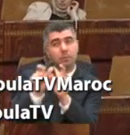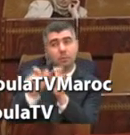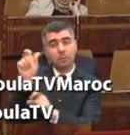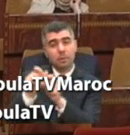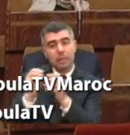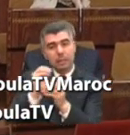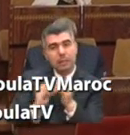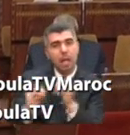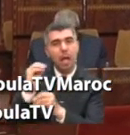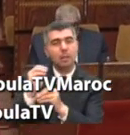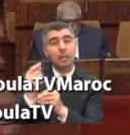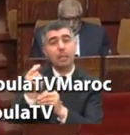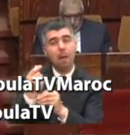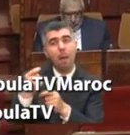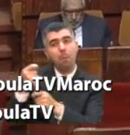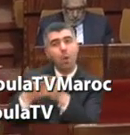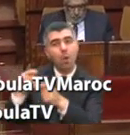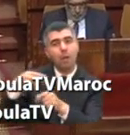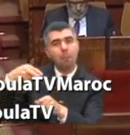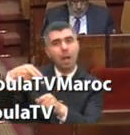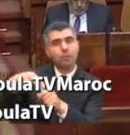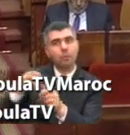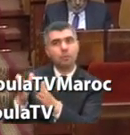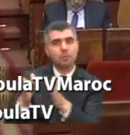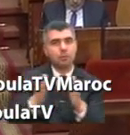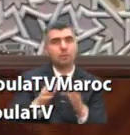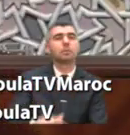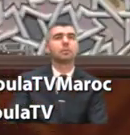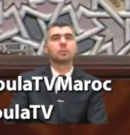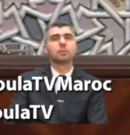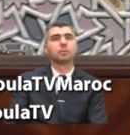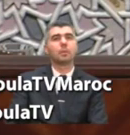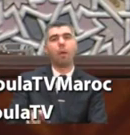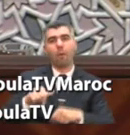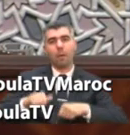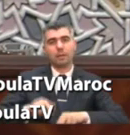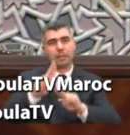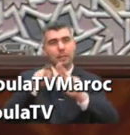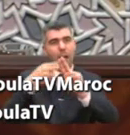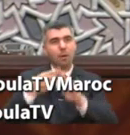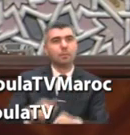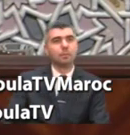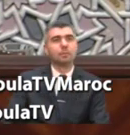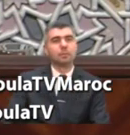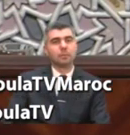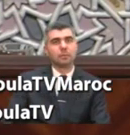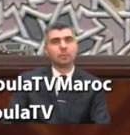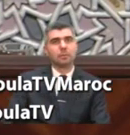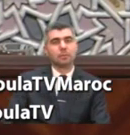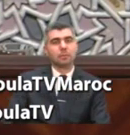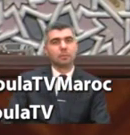ارتفاع الأسعار على السوق الداخلية، وشكرا. كلمة لكم سيد الوزير الجواب، تفضلوا.